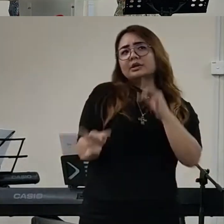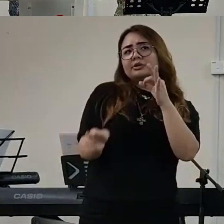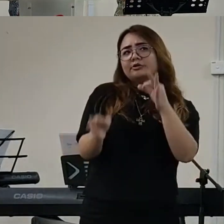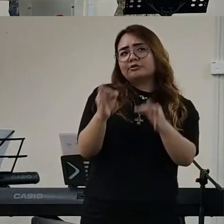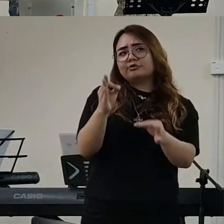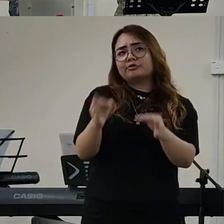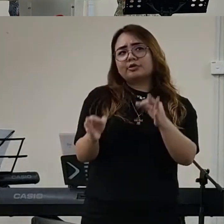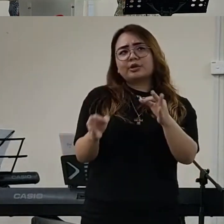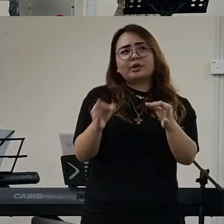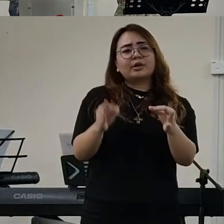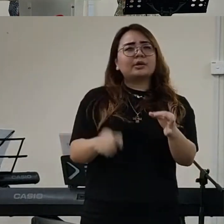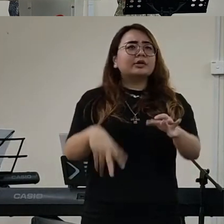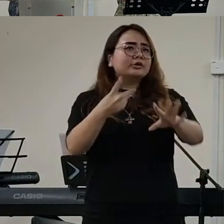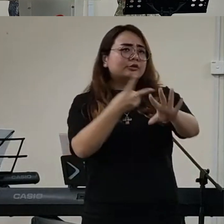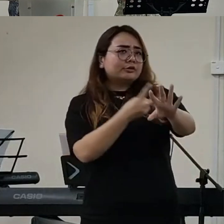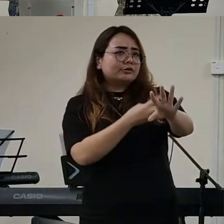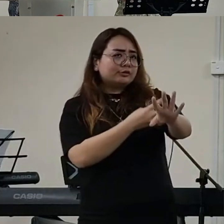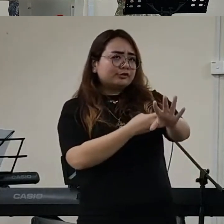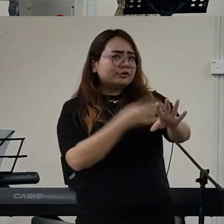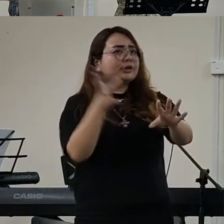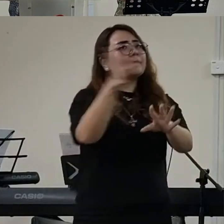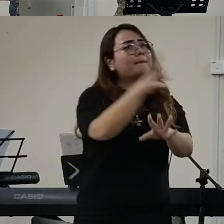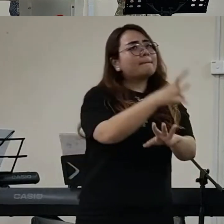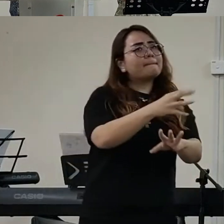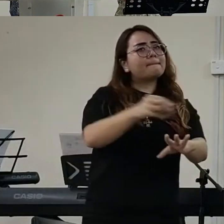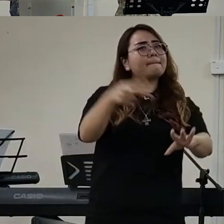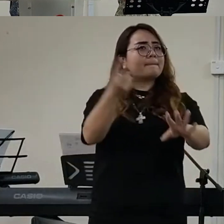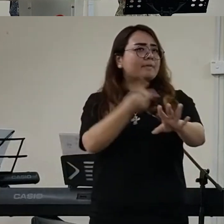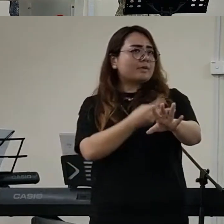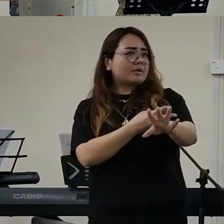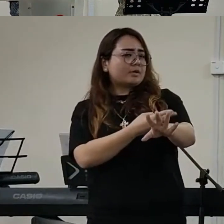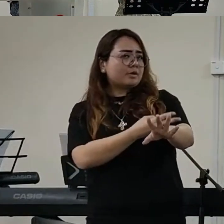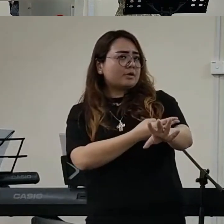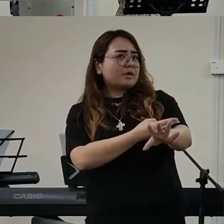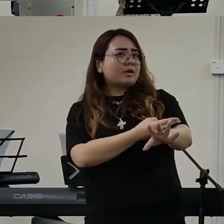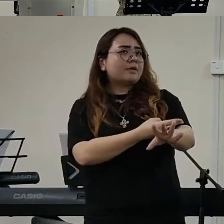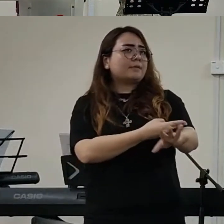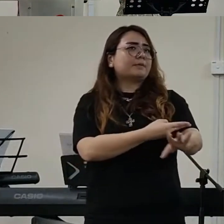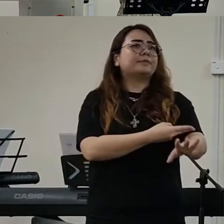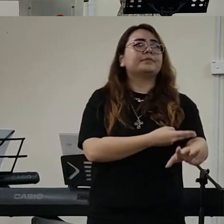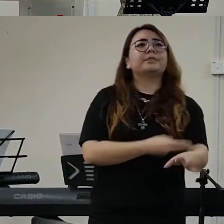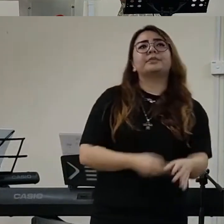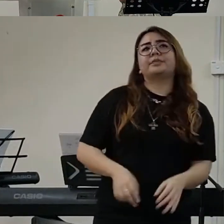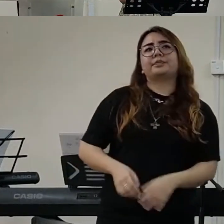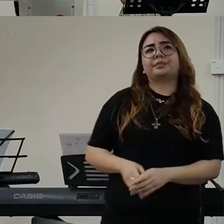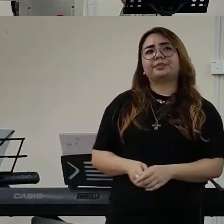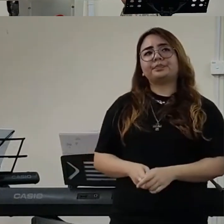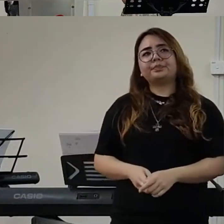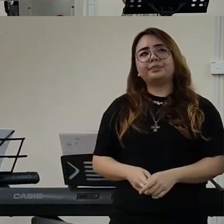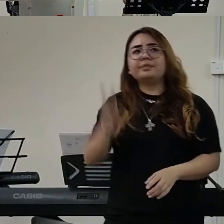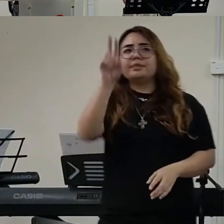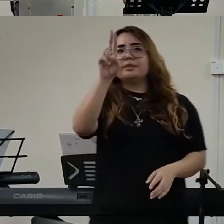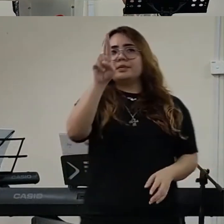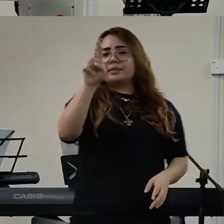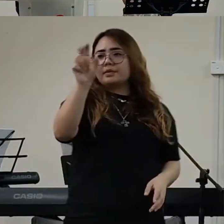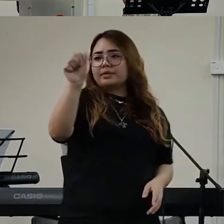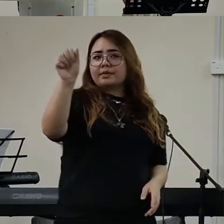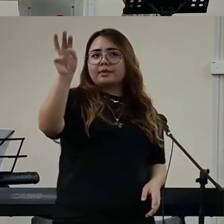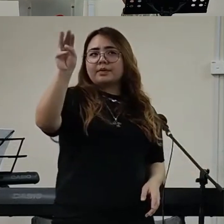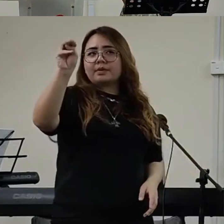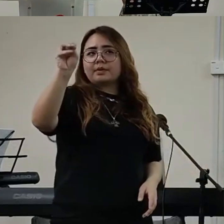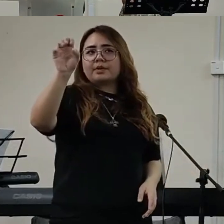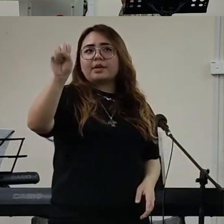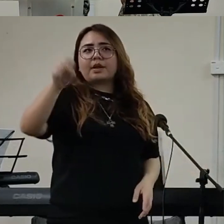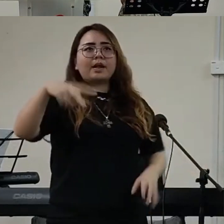and sheep, between rams and goats." 然后第十七节呢，就是那个节录我今天要说的。我的羊